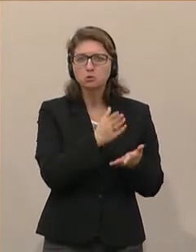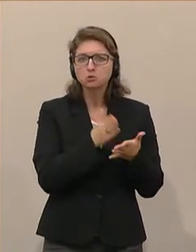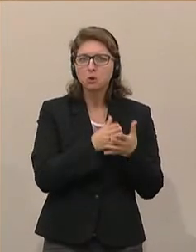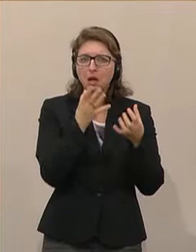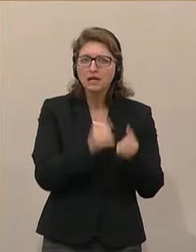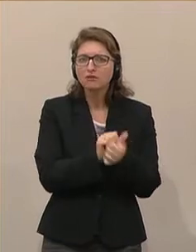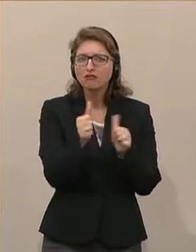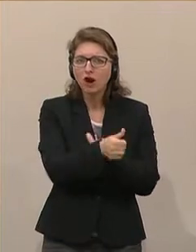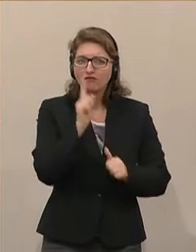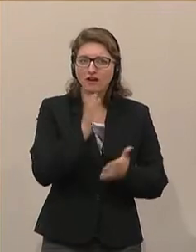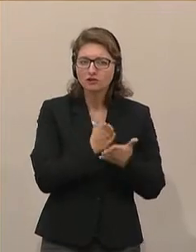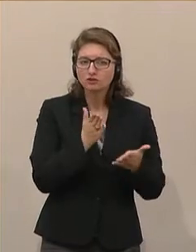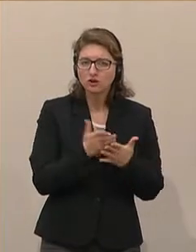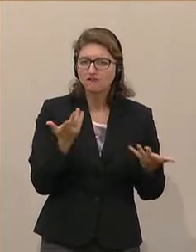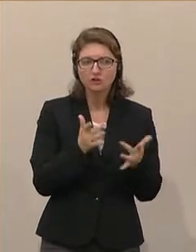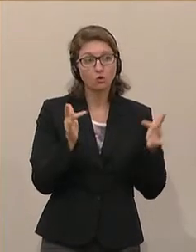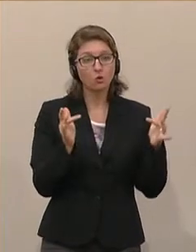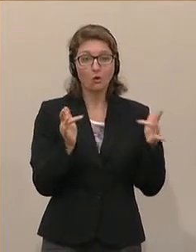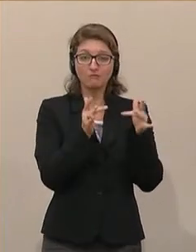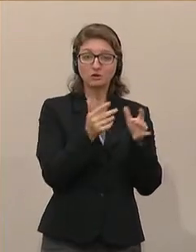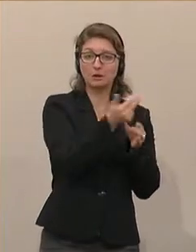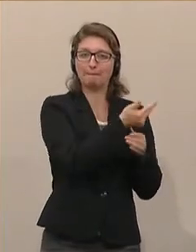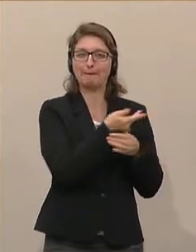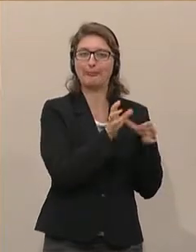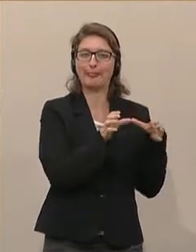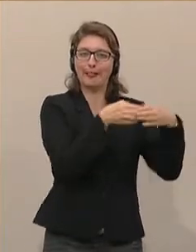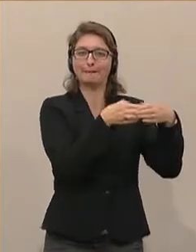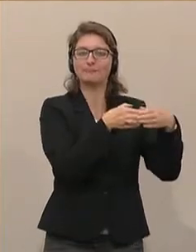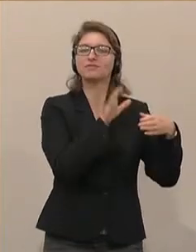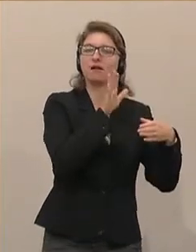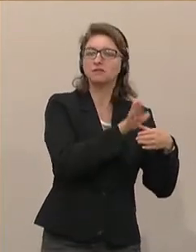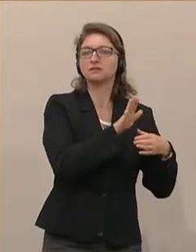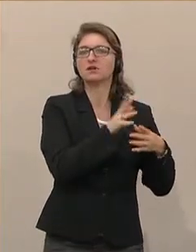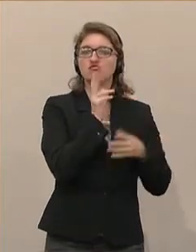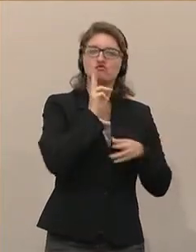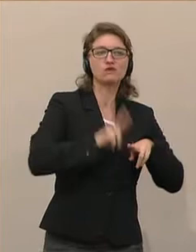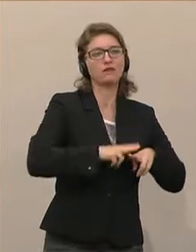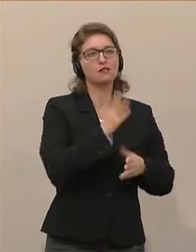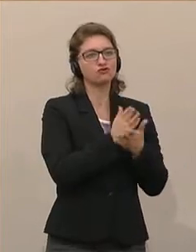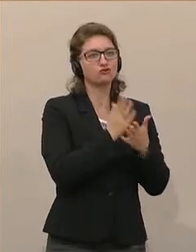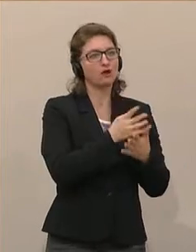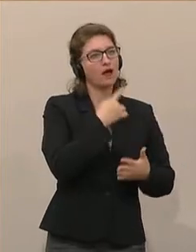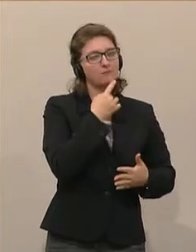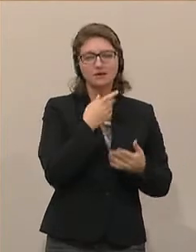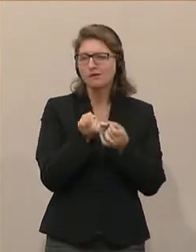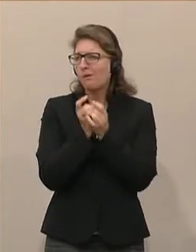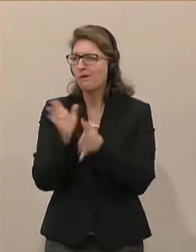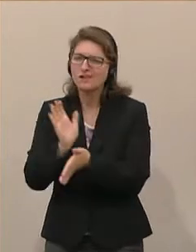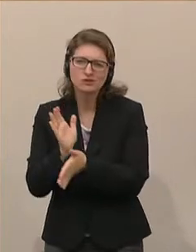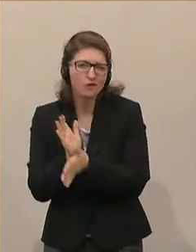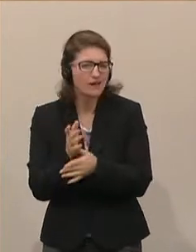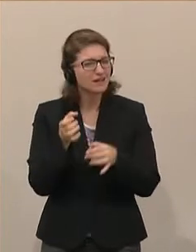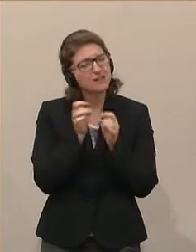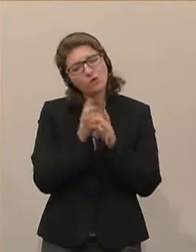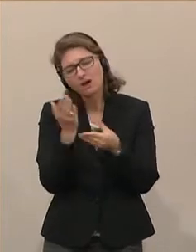schon im Vorhinein. Das oppositionelle Triumvirat-Gericht hat sein Urteil bereits gesprochen, ohne Anhörung der Zeugen, ohne wirkliches Lesen